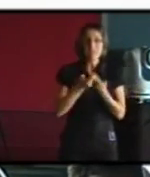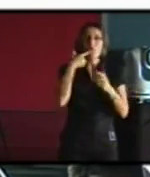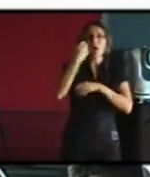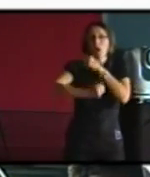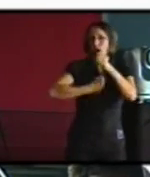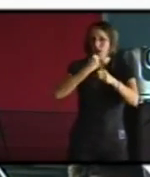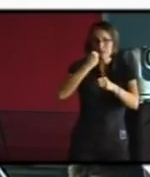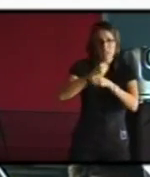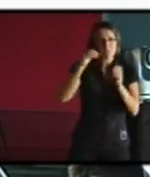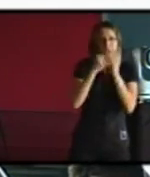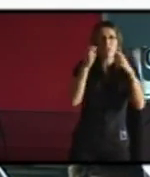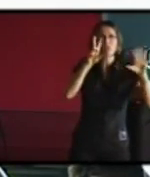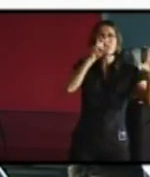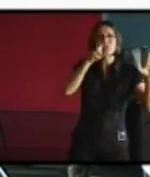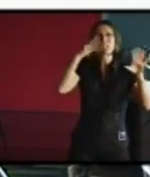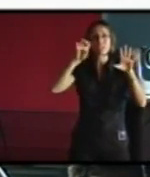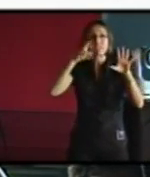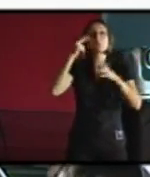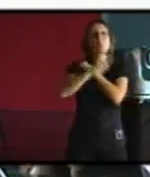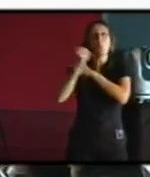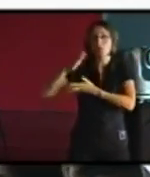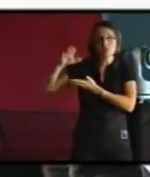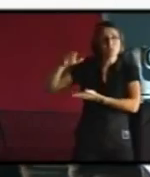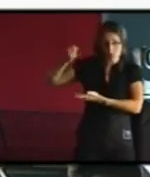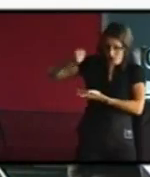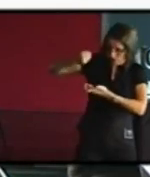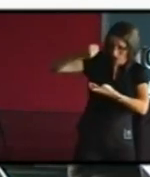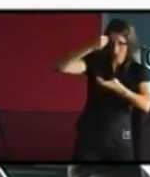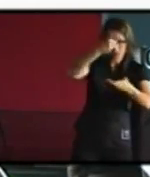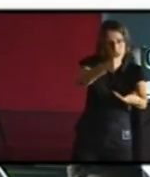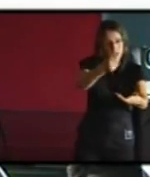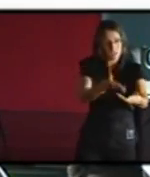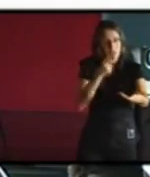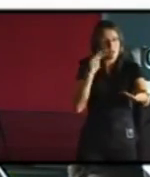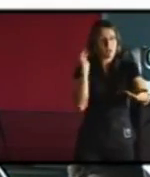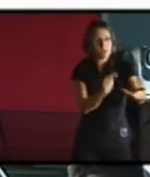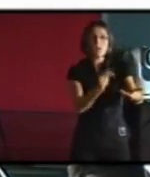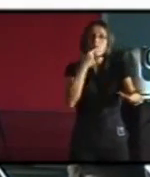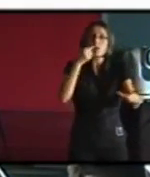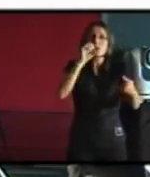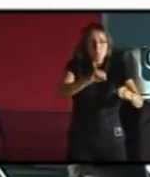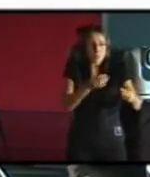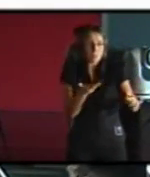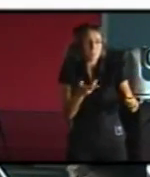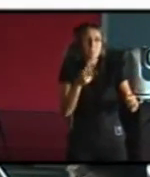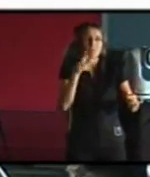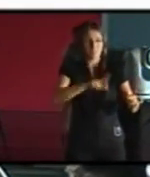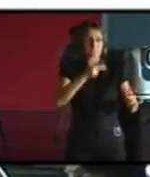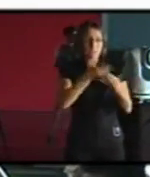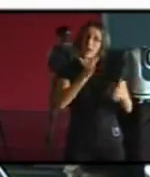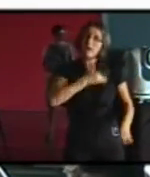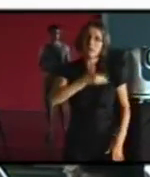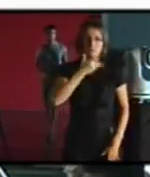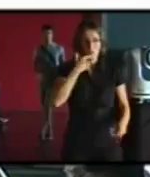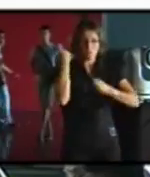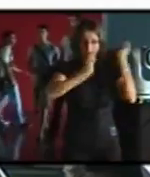années 70-80... peut-être un axe, en tous les cas, intéressant à mobiliser de façon critique. Enfin, c'est une masse critique intéressante